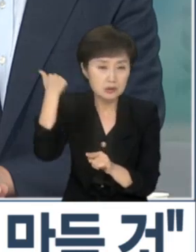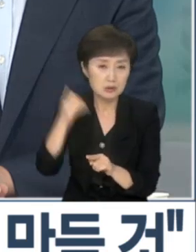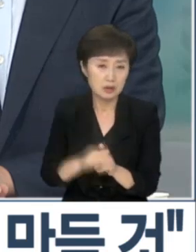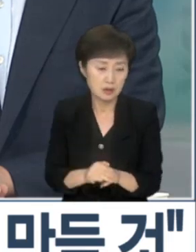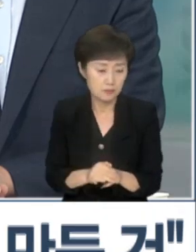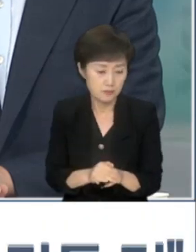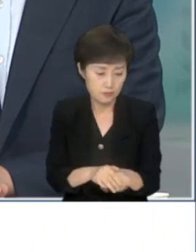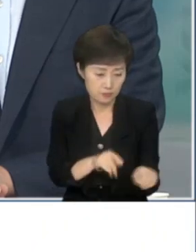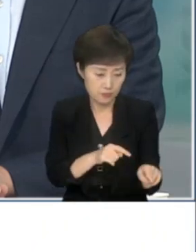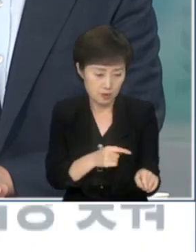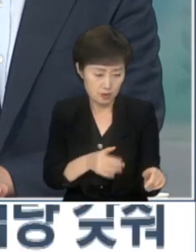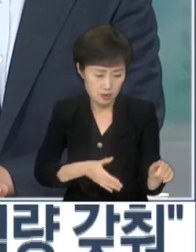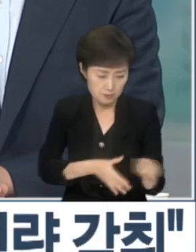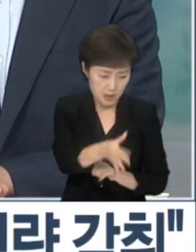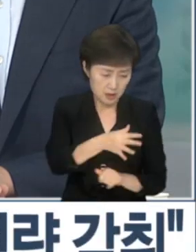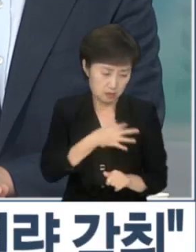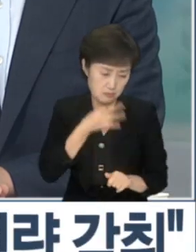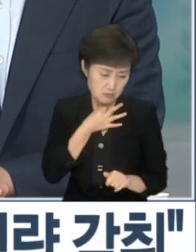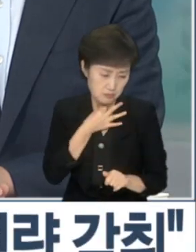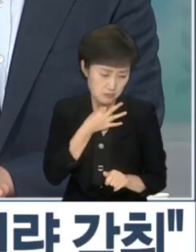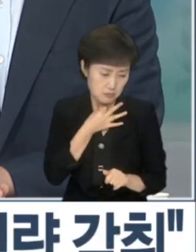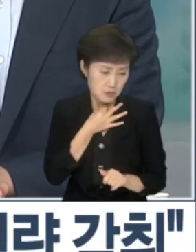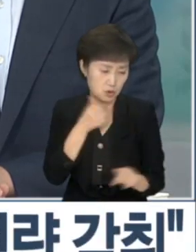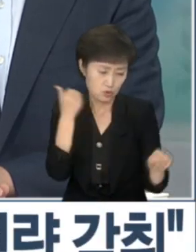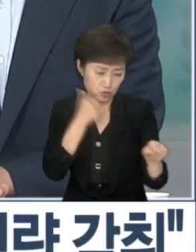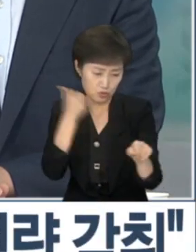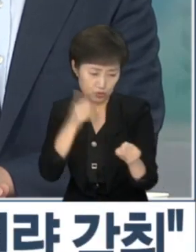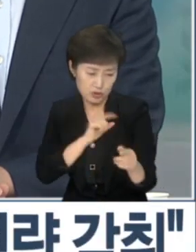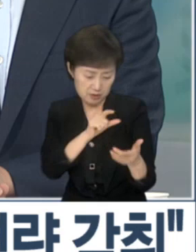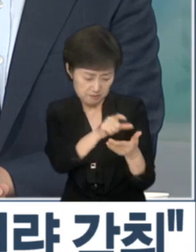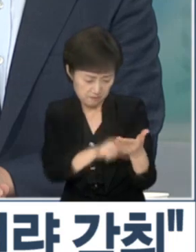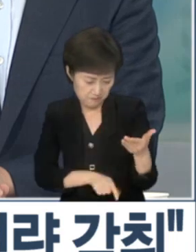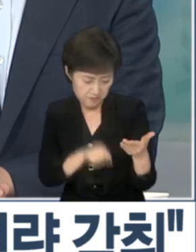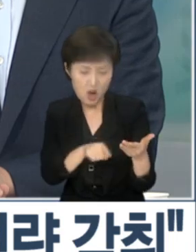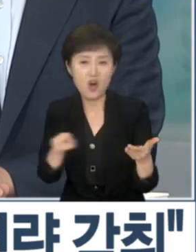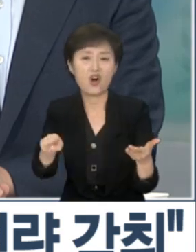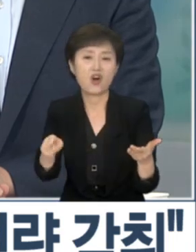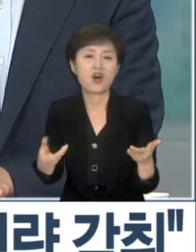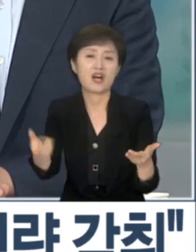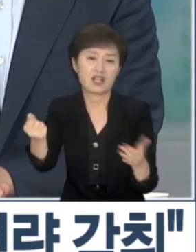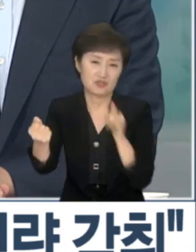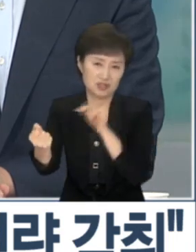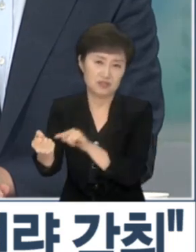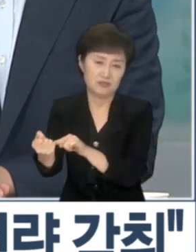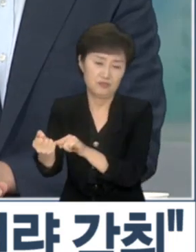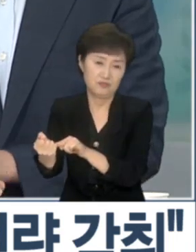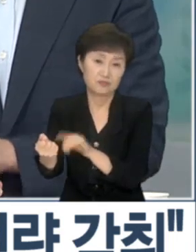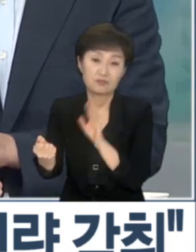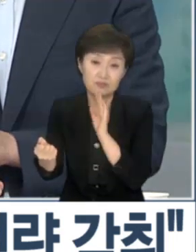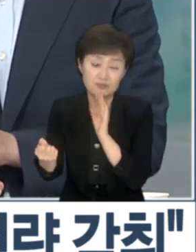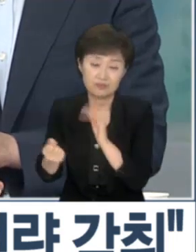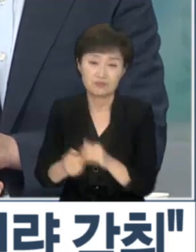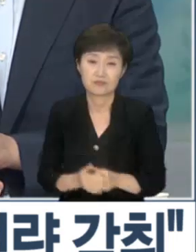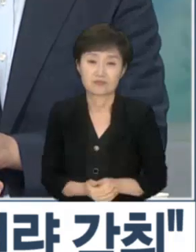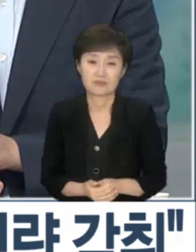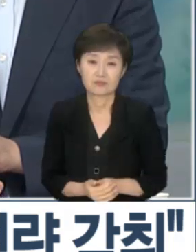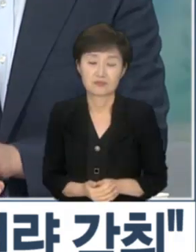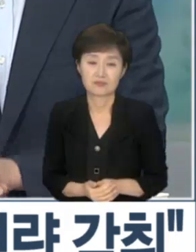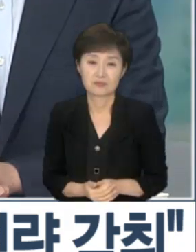블랙리스트의 출발의 유인춘 장관 때부터 된 것 아니냐라는 의혹들도 계속해서 제기가 돼 왔었고